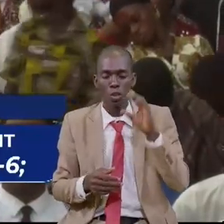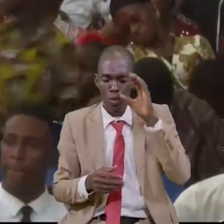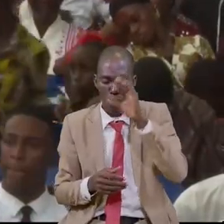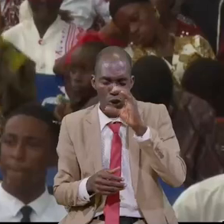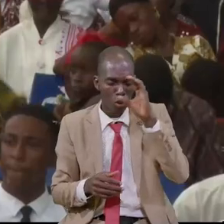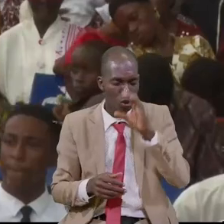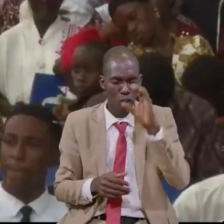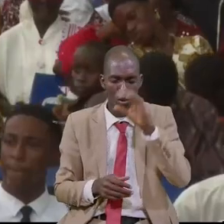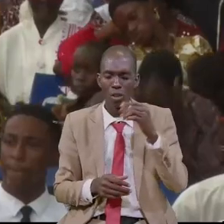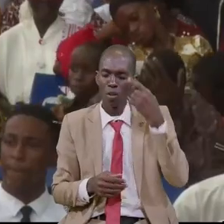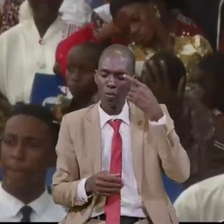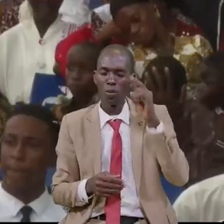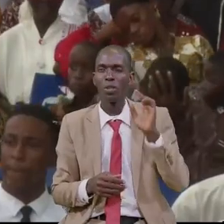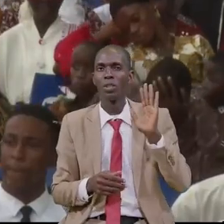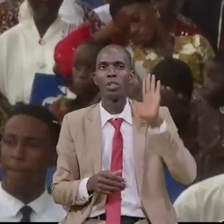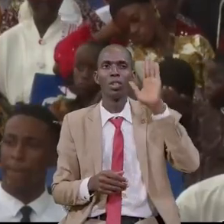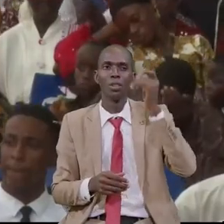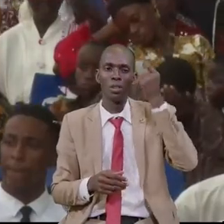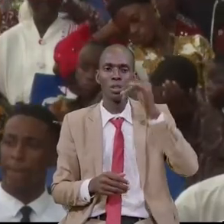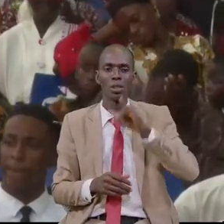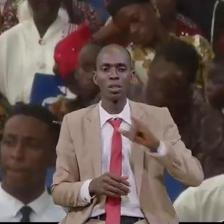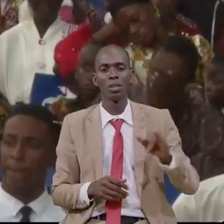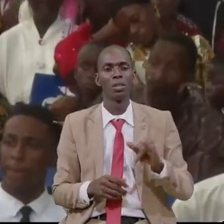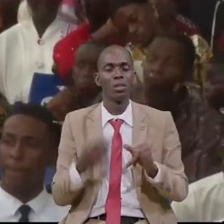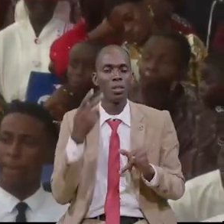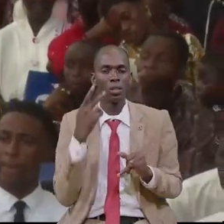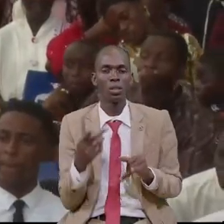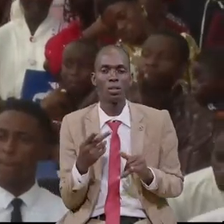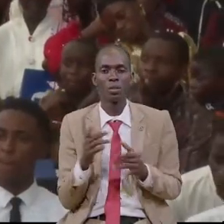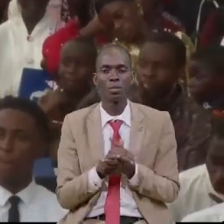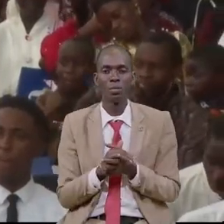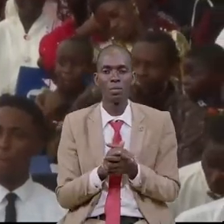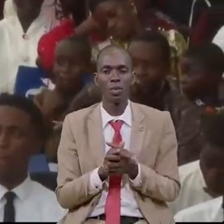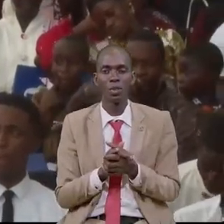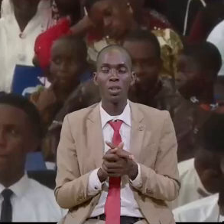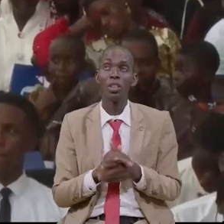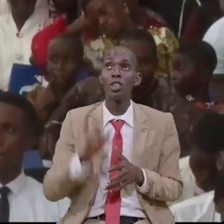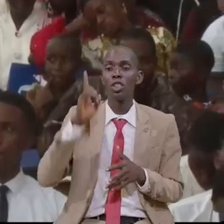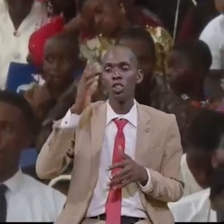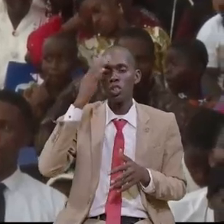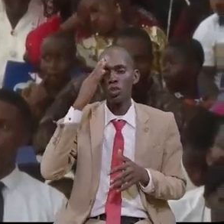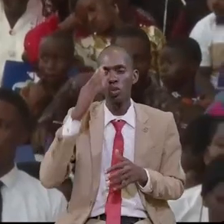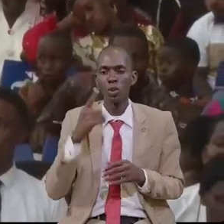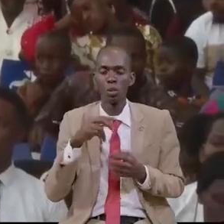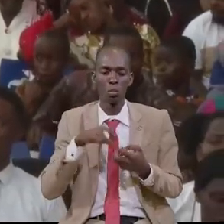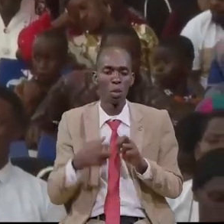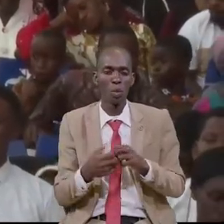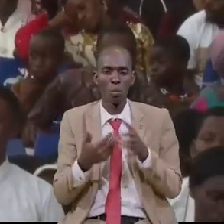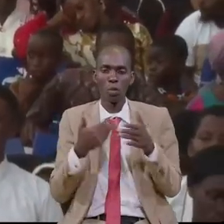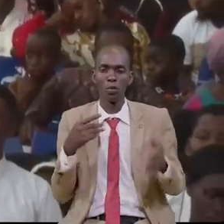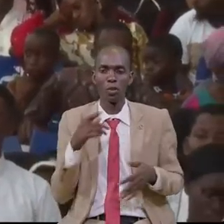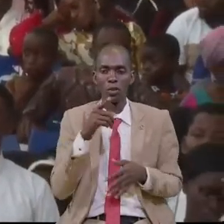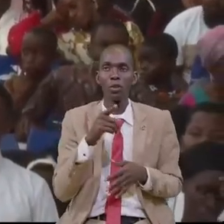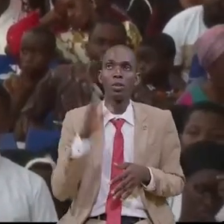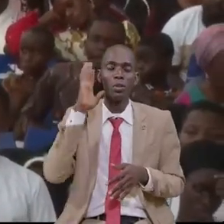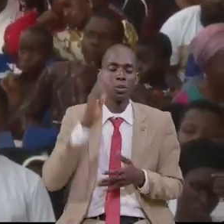Vous comprenez? Il comprend toutes les montagnes qu'il peut tenir devant toi. Et il sait comment les déplacer? Et il va les déplacer